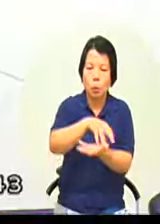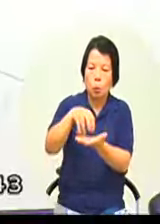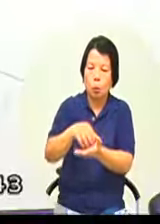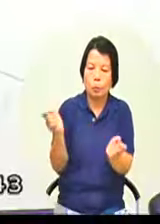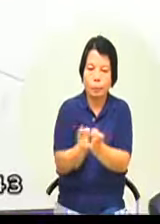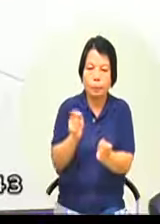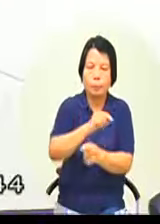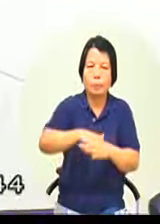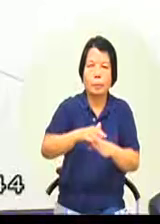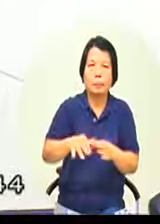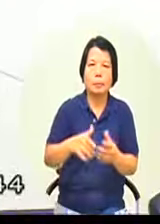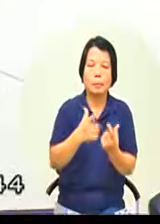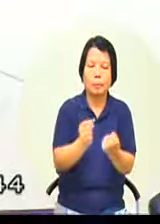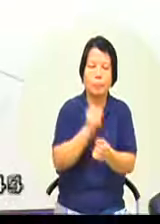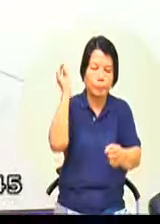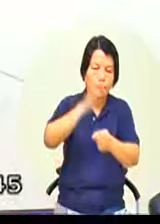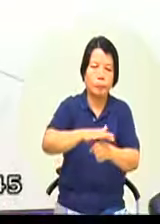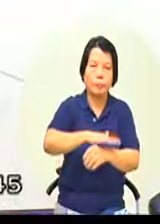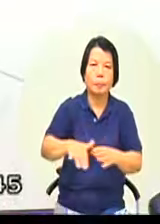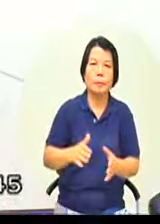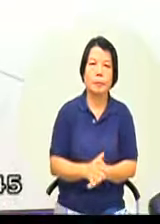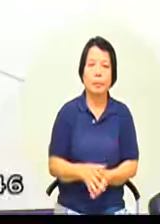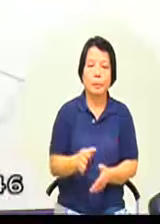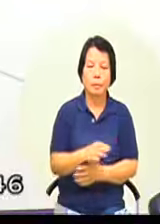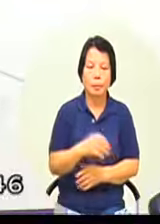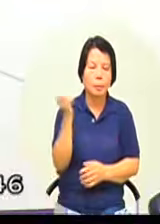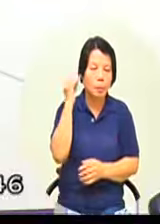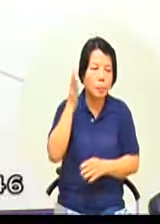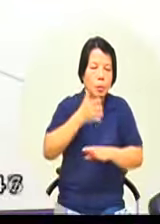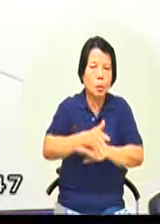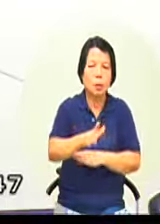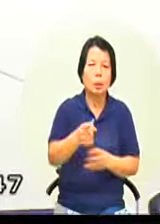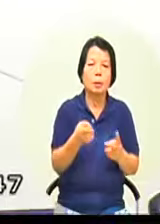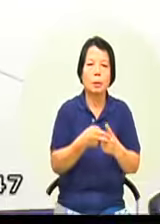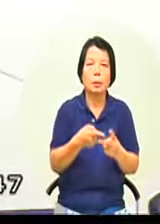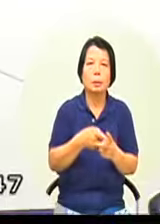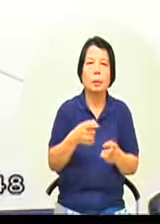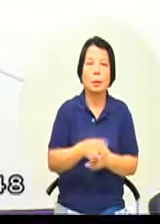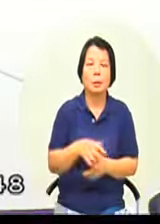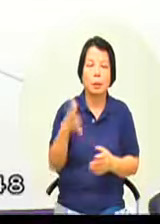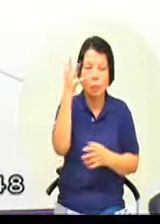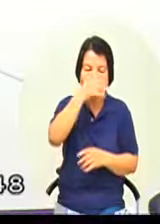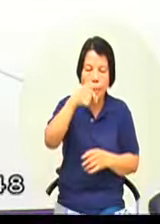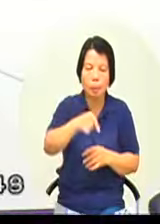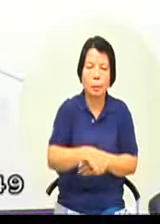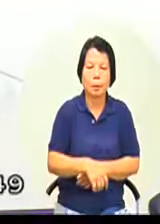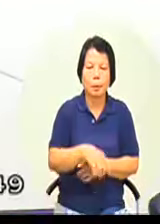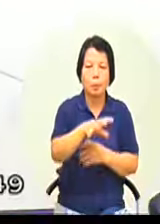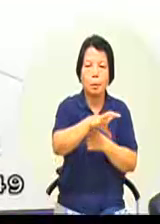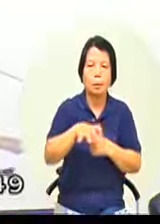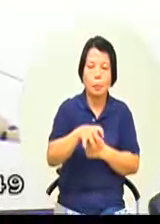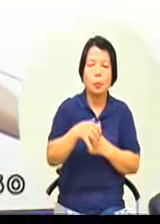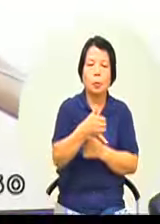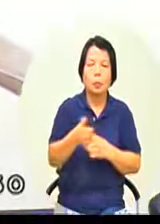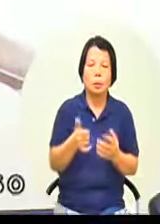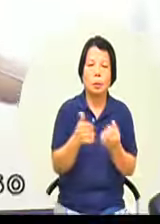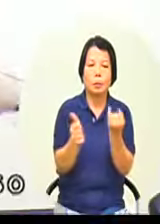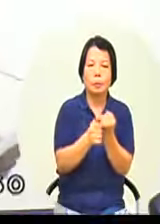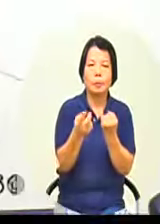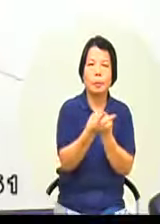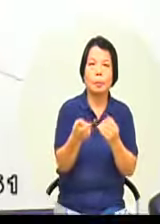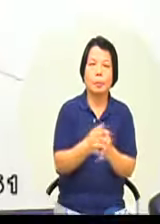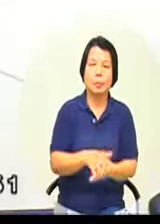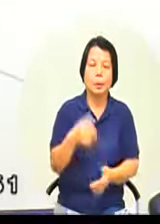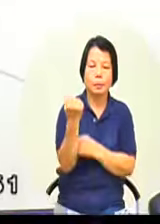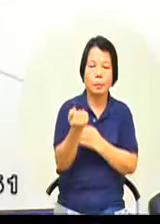给他一个优惠、一个补助。你也听过 一对小农嘛，老夫妻的小农，他辛辛苦苦种的一片那